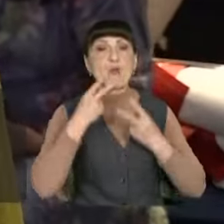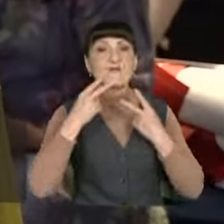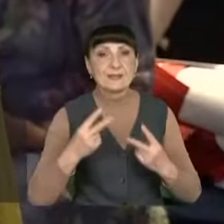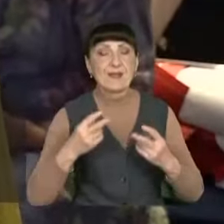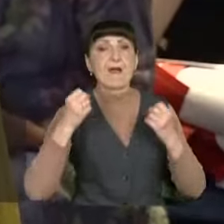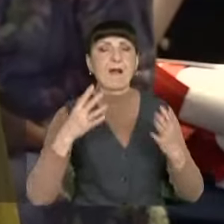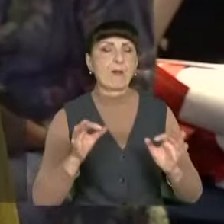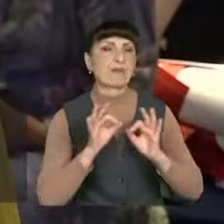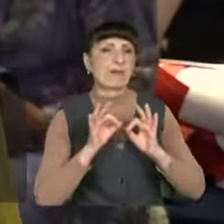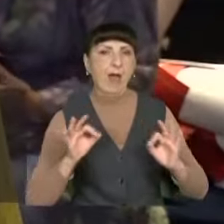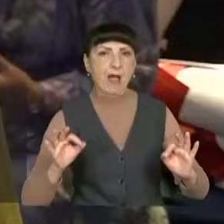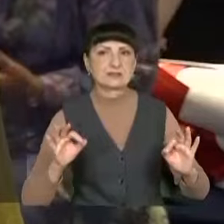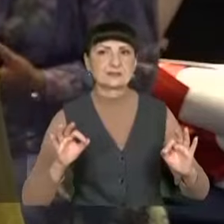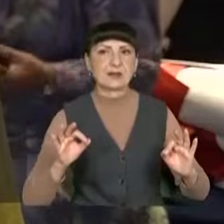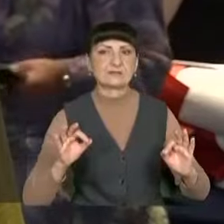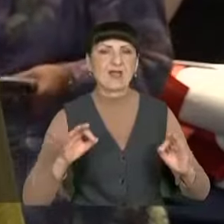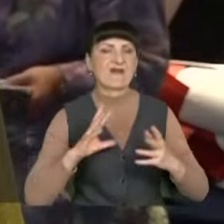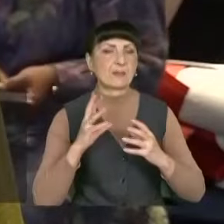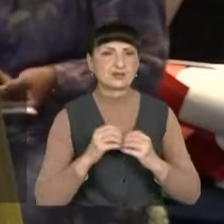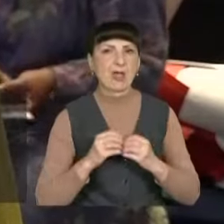как прекрасен вообще